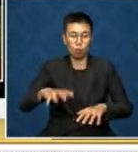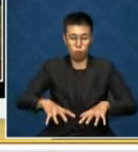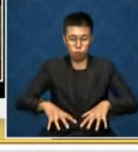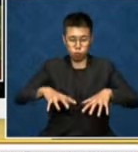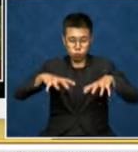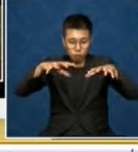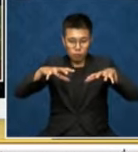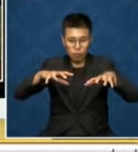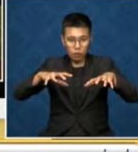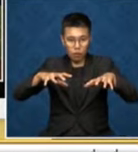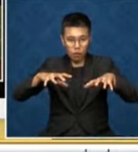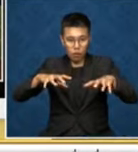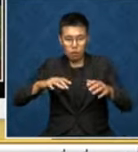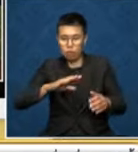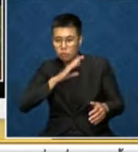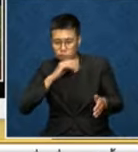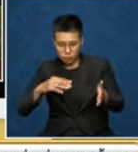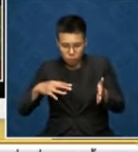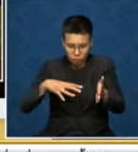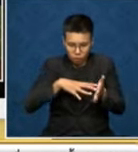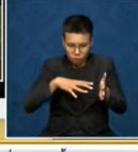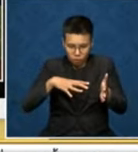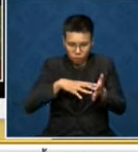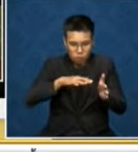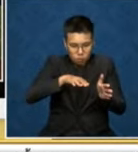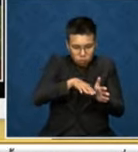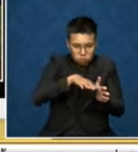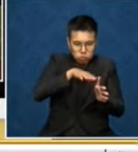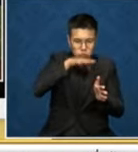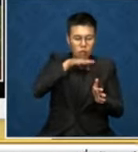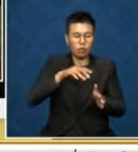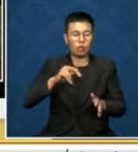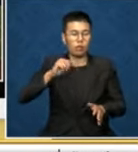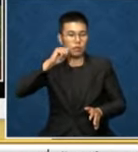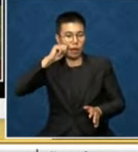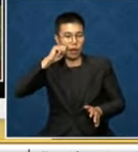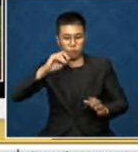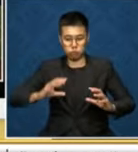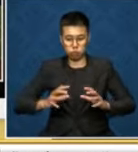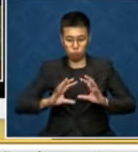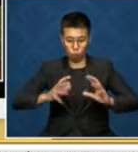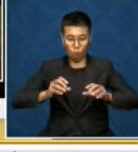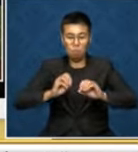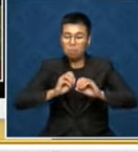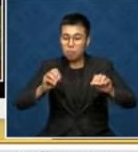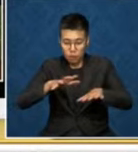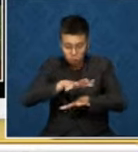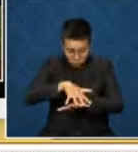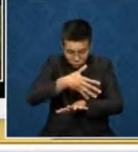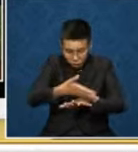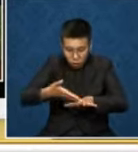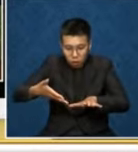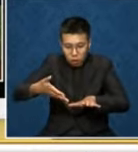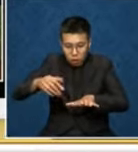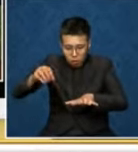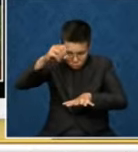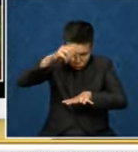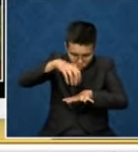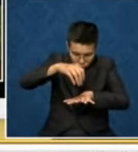ากพื้นที่ของประชาชนท่านใดอยู่ในลักษณะที่ไม่มีท่อระบายน้ำมีลักษณะเป็นแอ่งเมื่อฝนตกมาไม่มีทางระบายน้ำก็ท่วมขังครับ